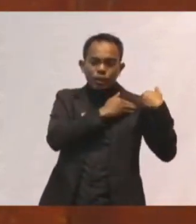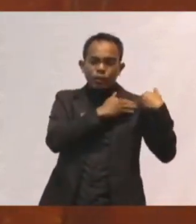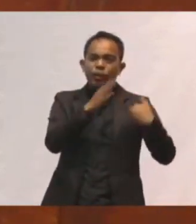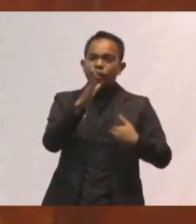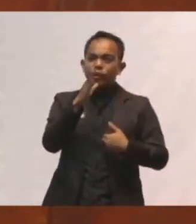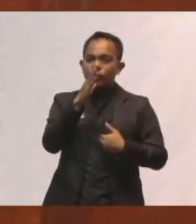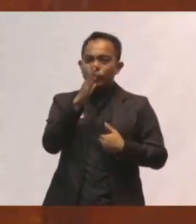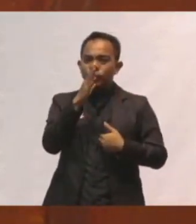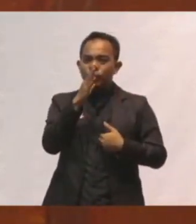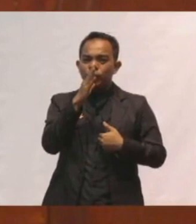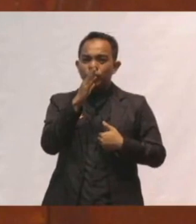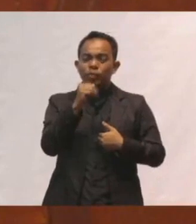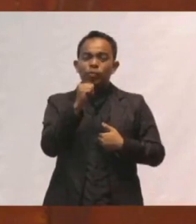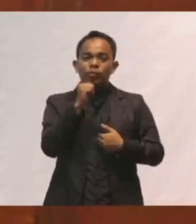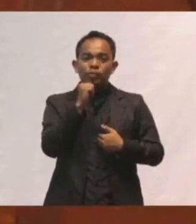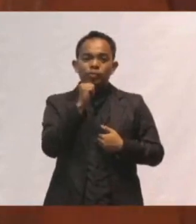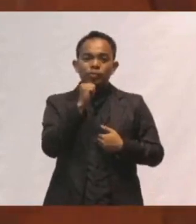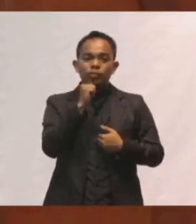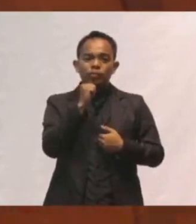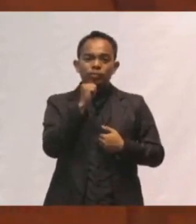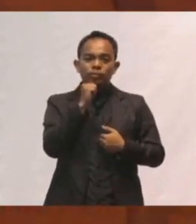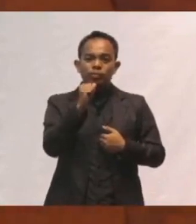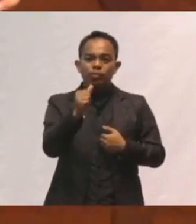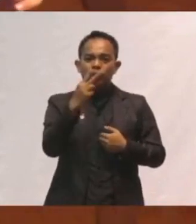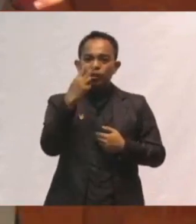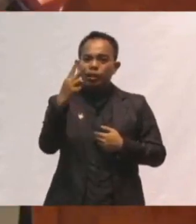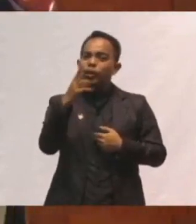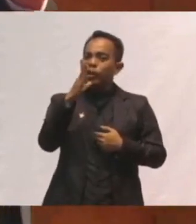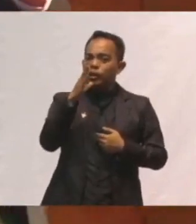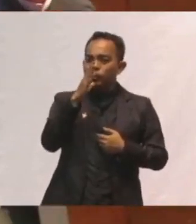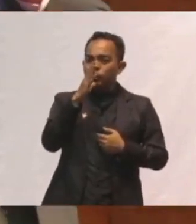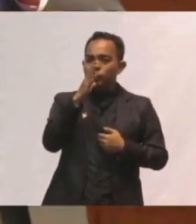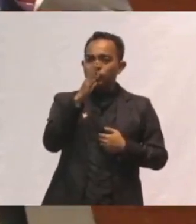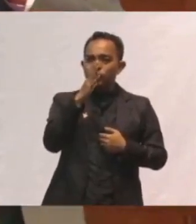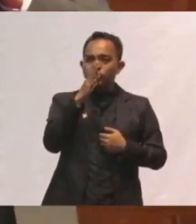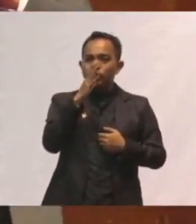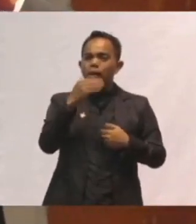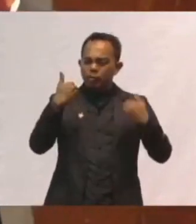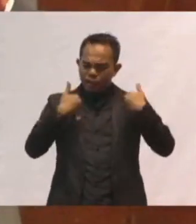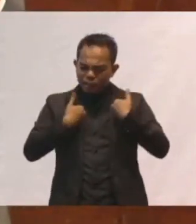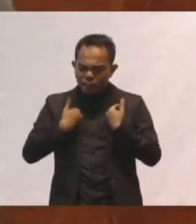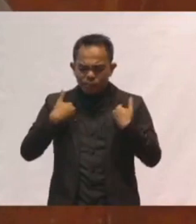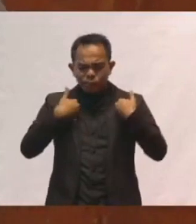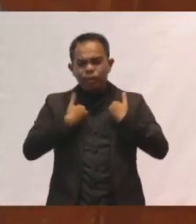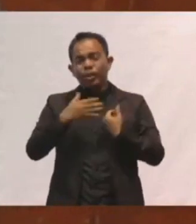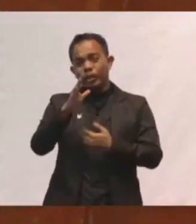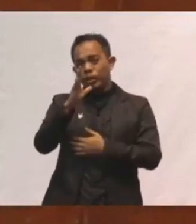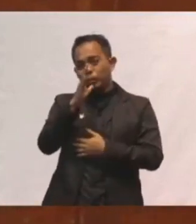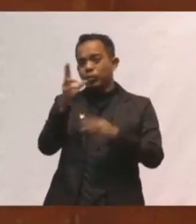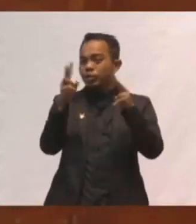bukan sekadar sahaja dalam kalangan insan, bahkan dalam kalangan binatang pun, ibu